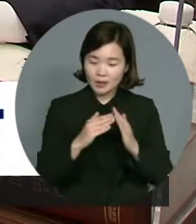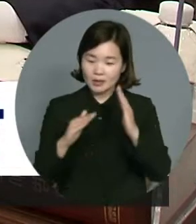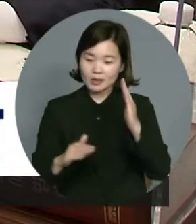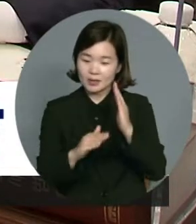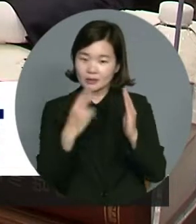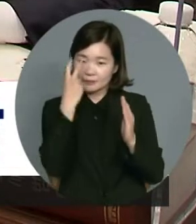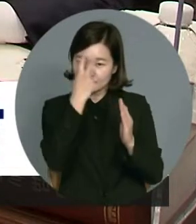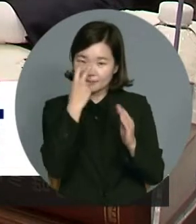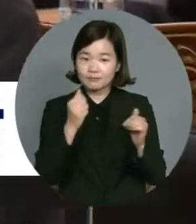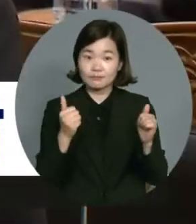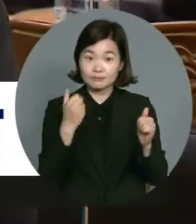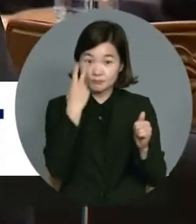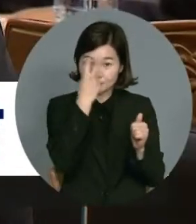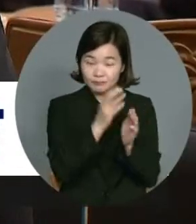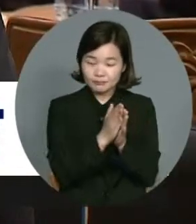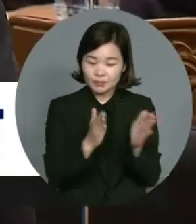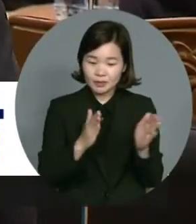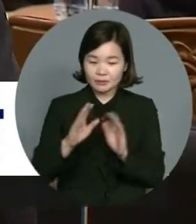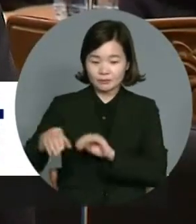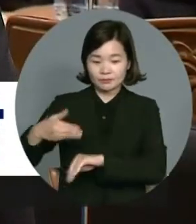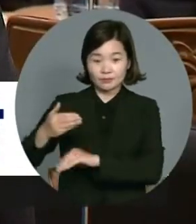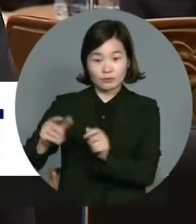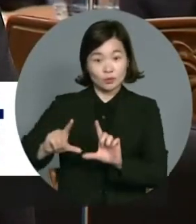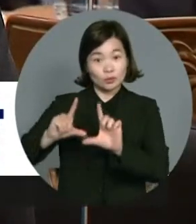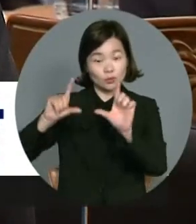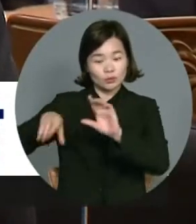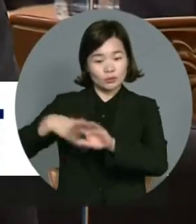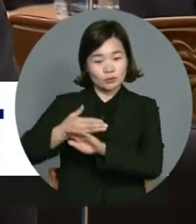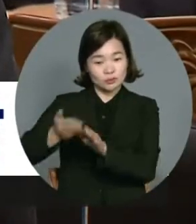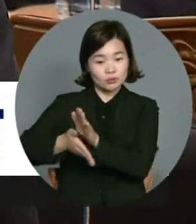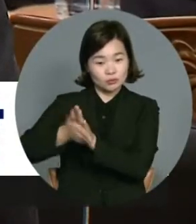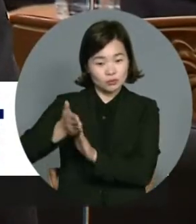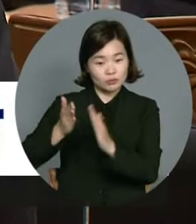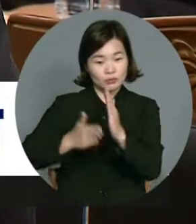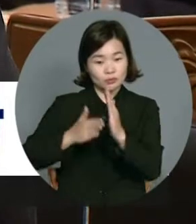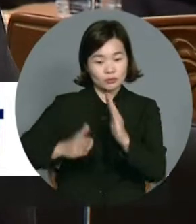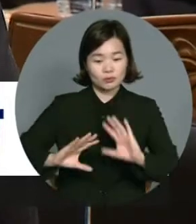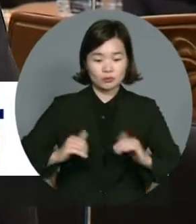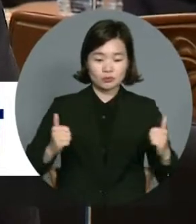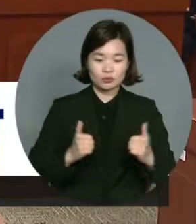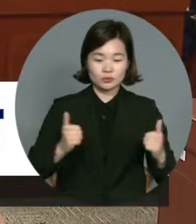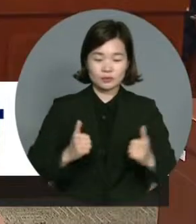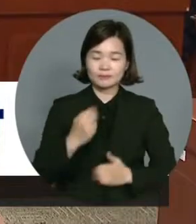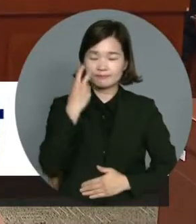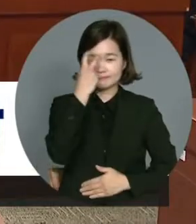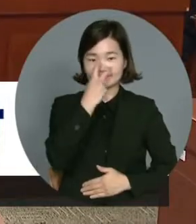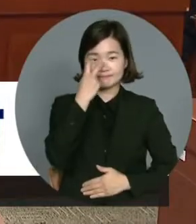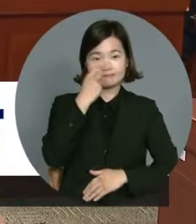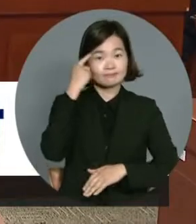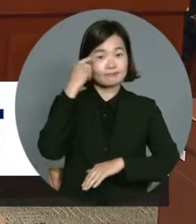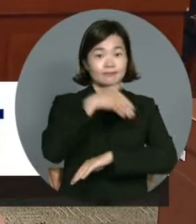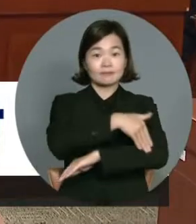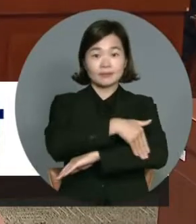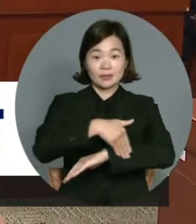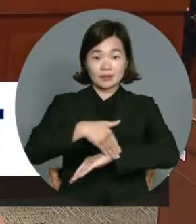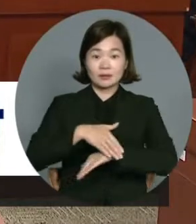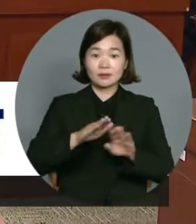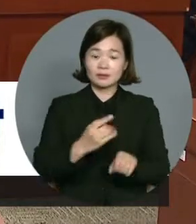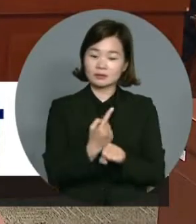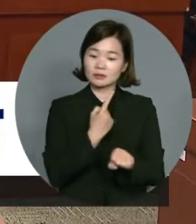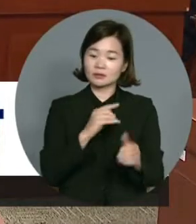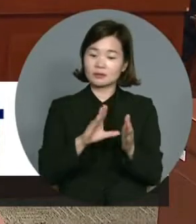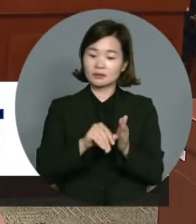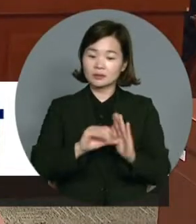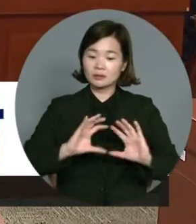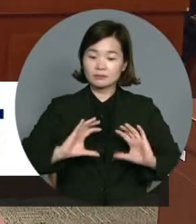대상으로 국감을 하고 혁신도시에 있는 공공기관은 대부분 국회에서 국정감사를 받을 예정입니다 지난해